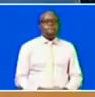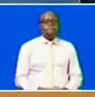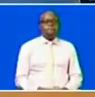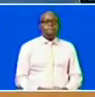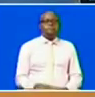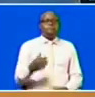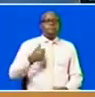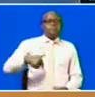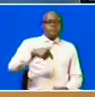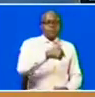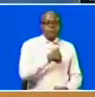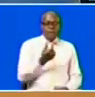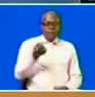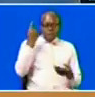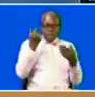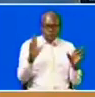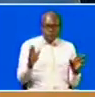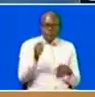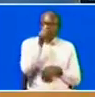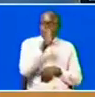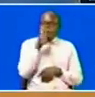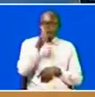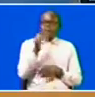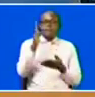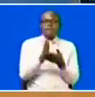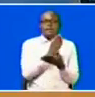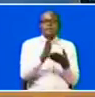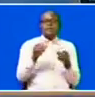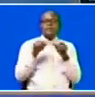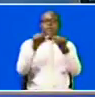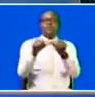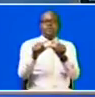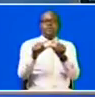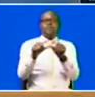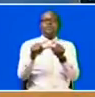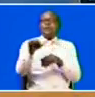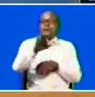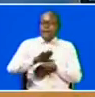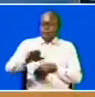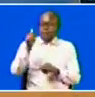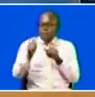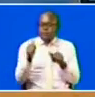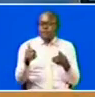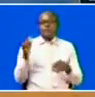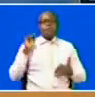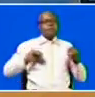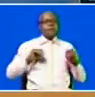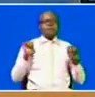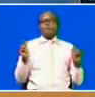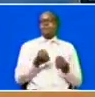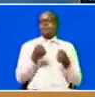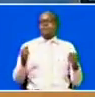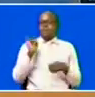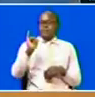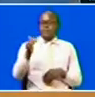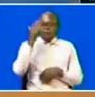We also understand that for private sector to thrive, it cannot thrive in an environment that is deemed corrupt. And that